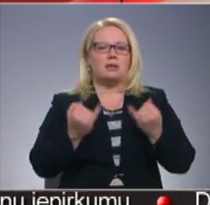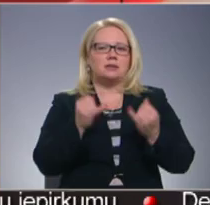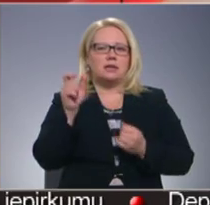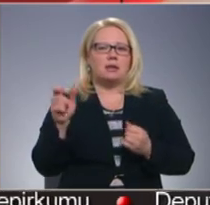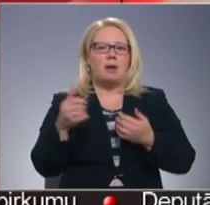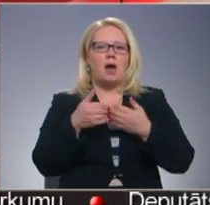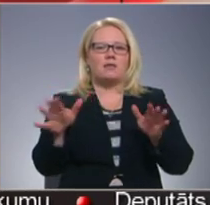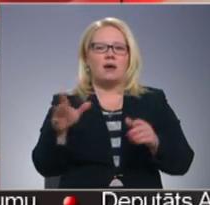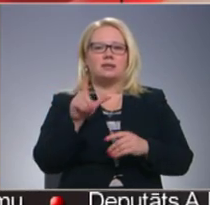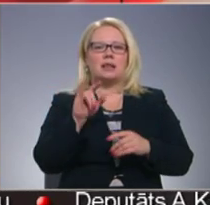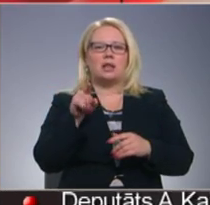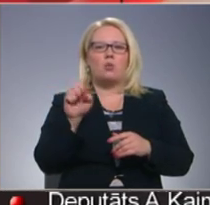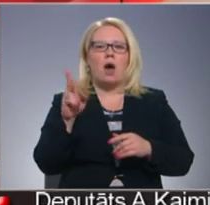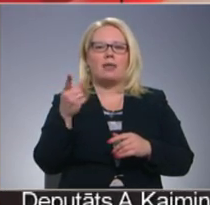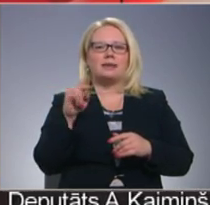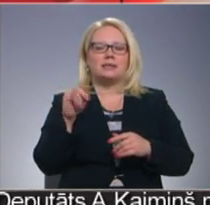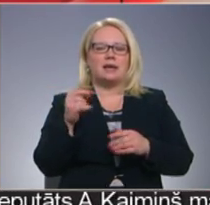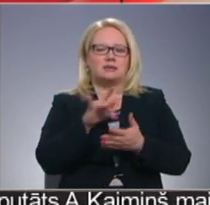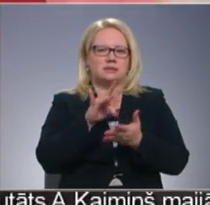cienītājiem atvērts lituānistikas centrs.